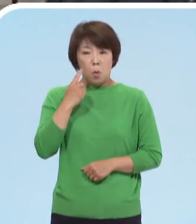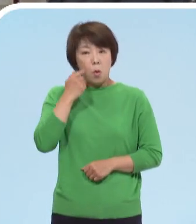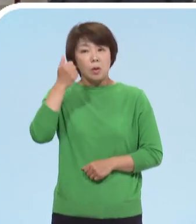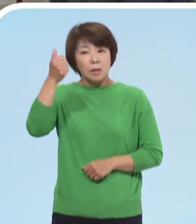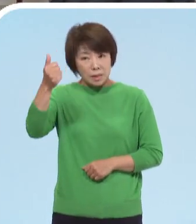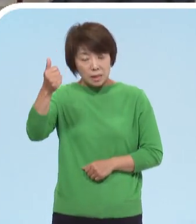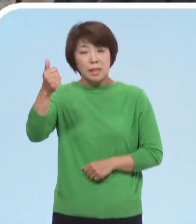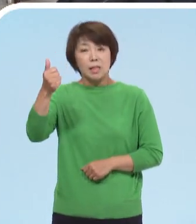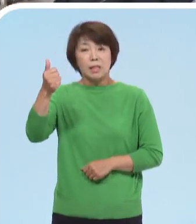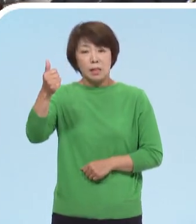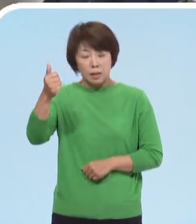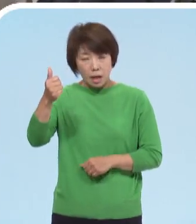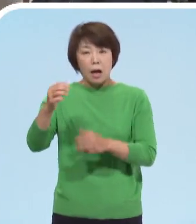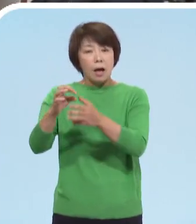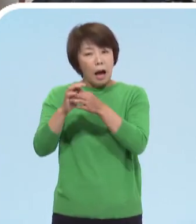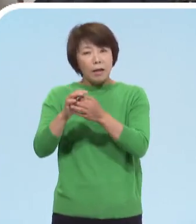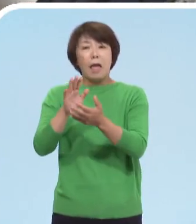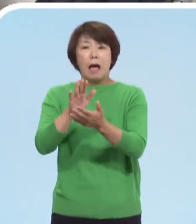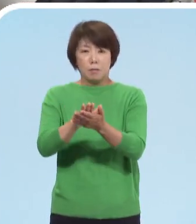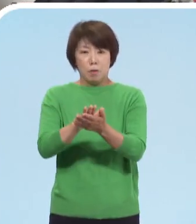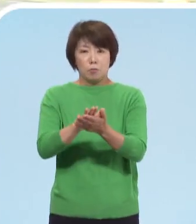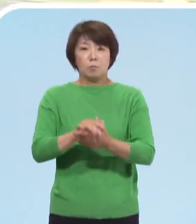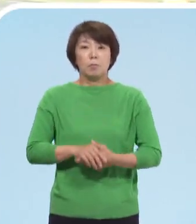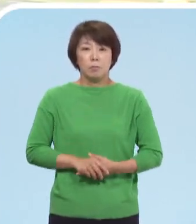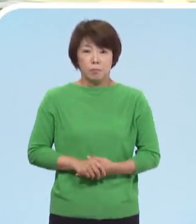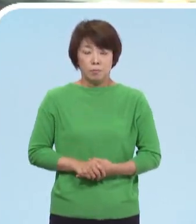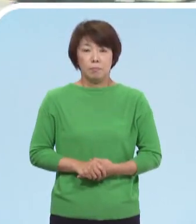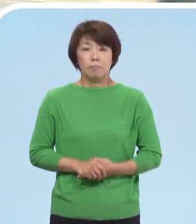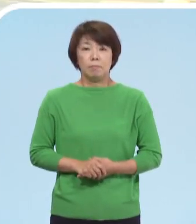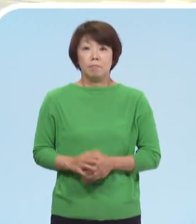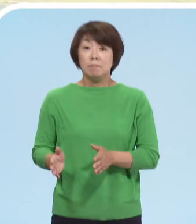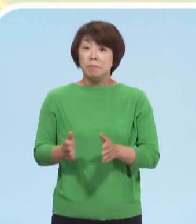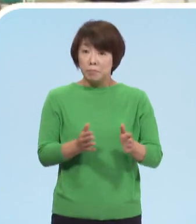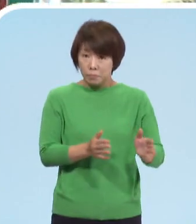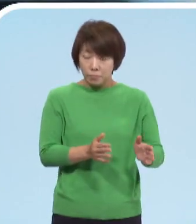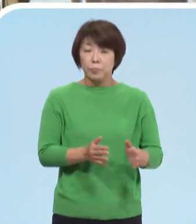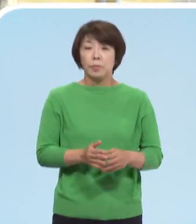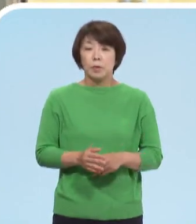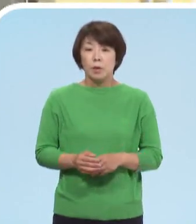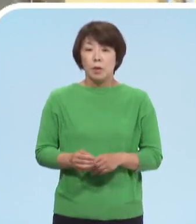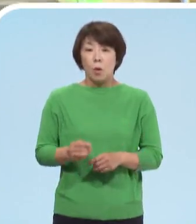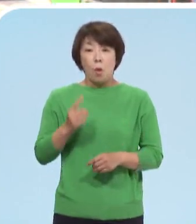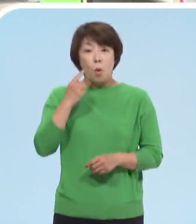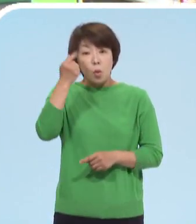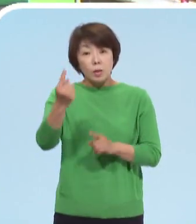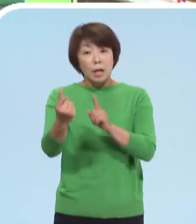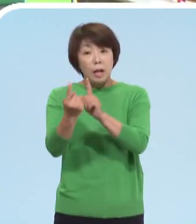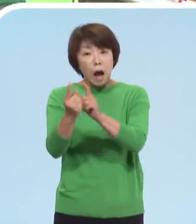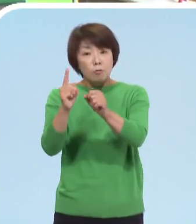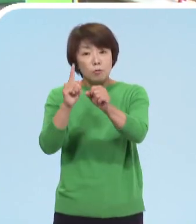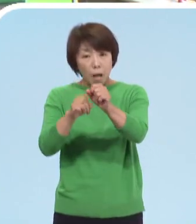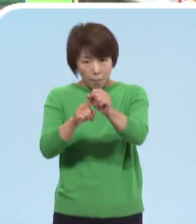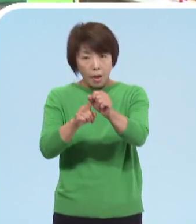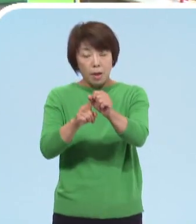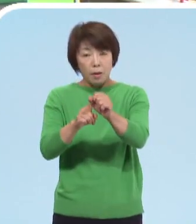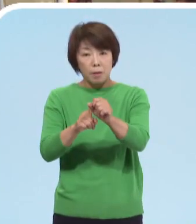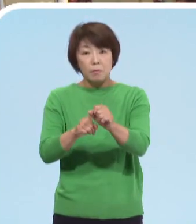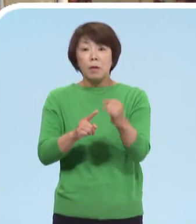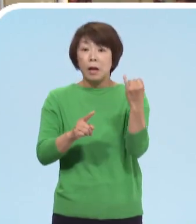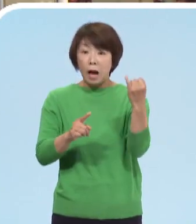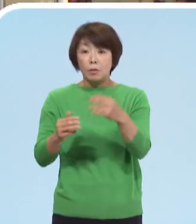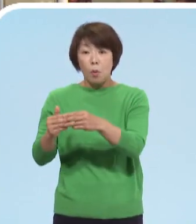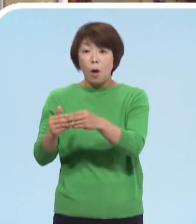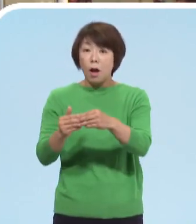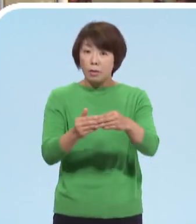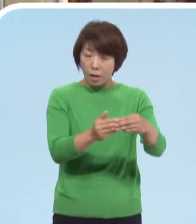が設立について携わっているので。 ということで、直接お話を聞くため、安住さんの